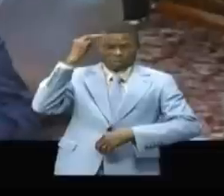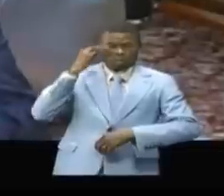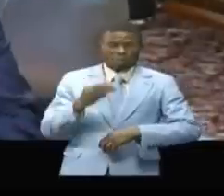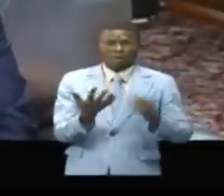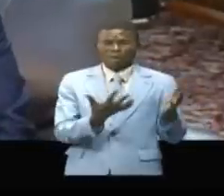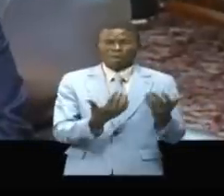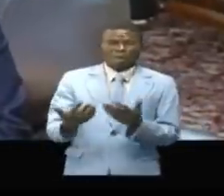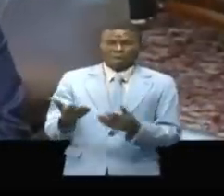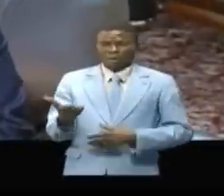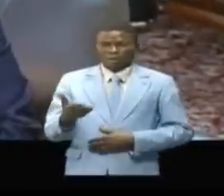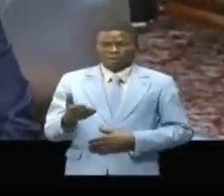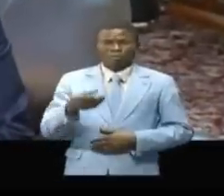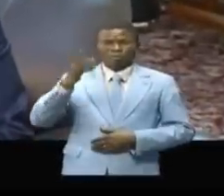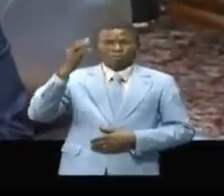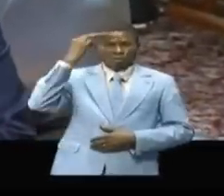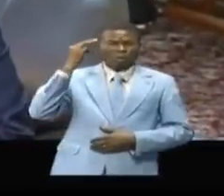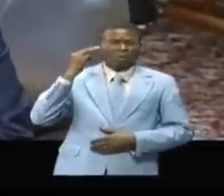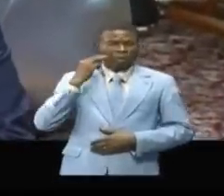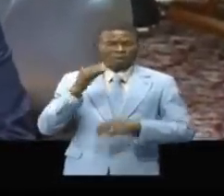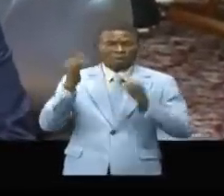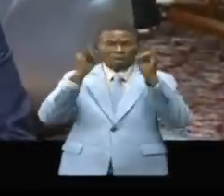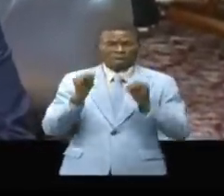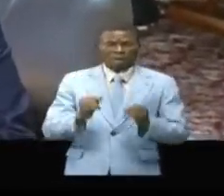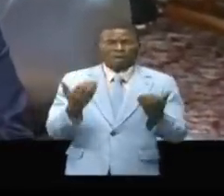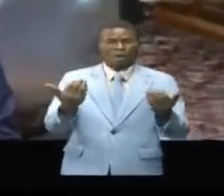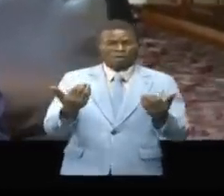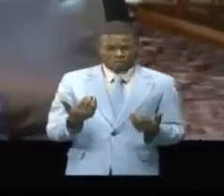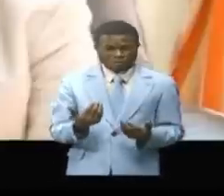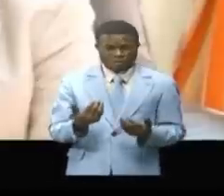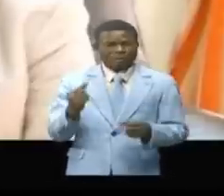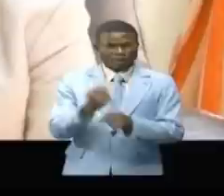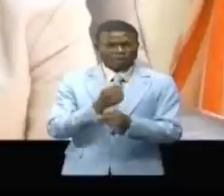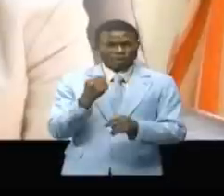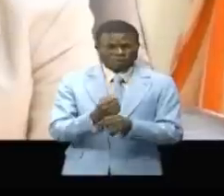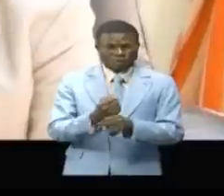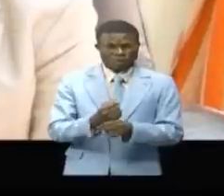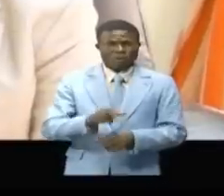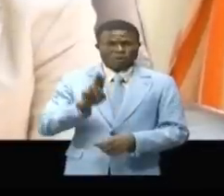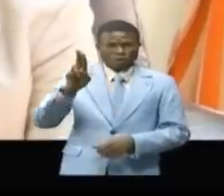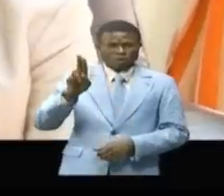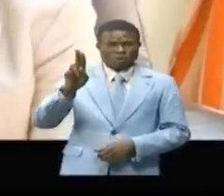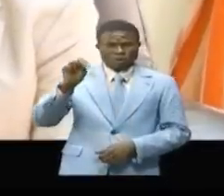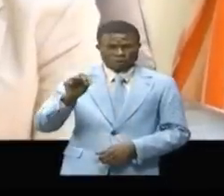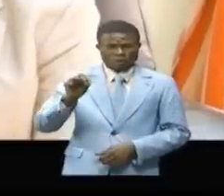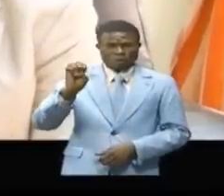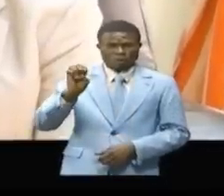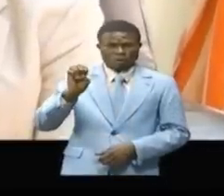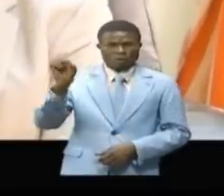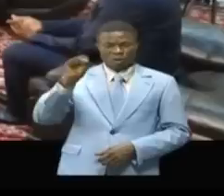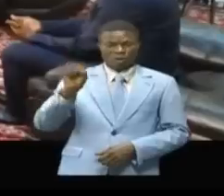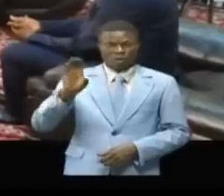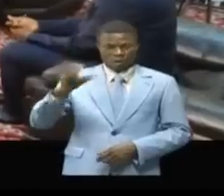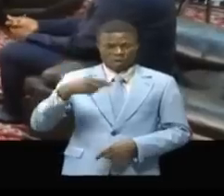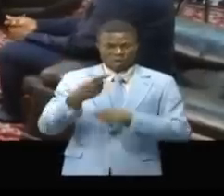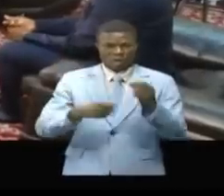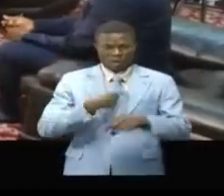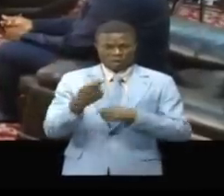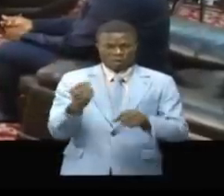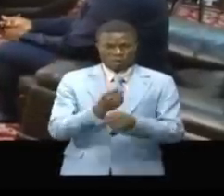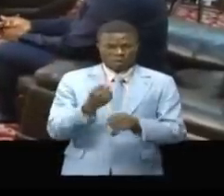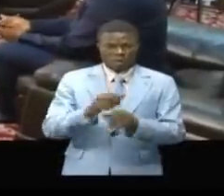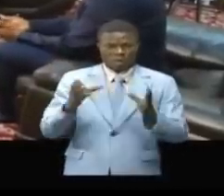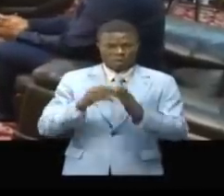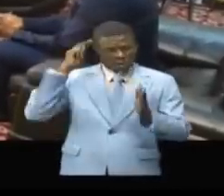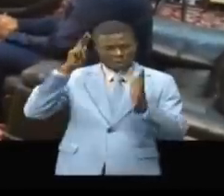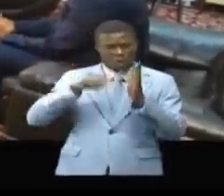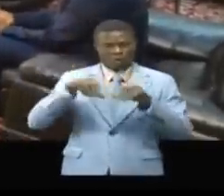numérique. Le patron du numérique a émis le vœu de voir le travail que l'UNESCO va entreprendre en collaboration avec le